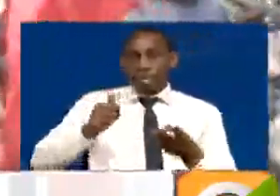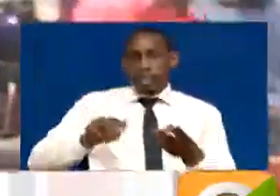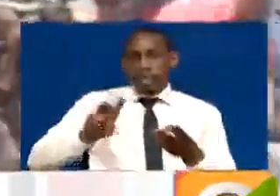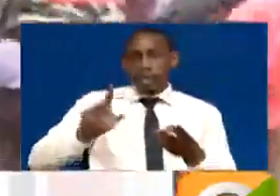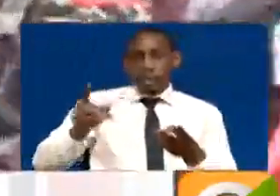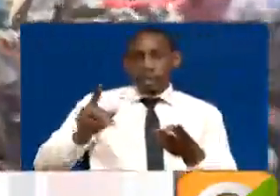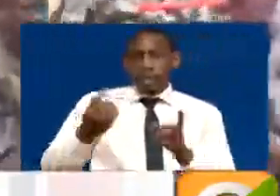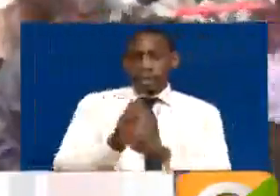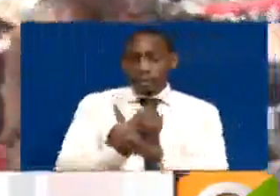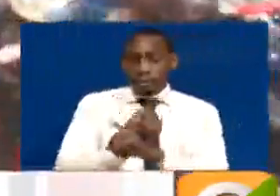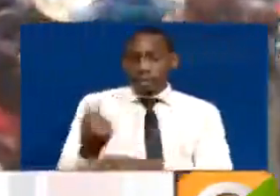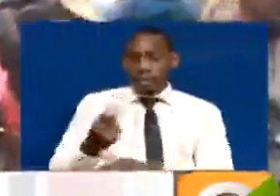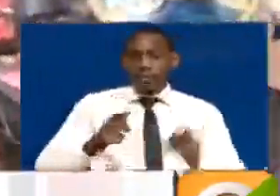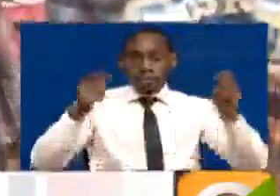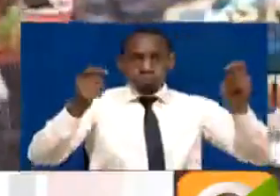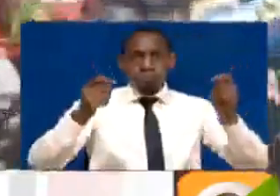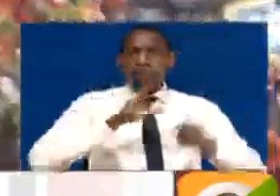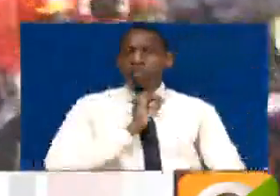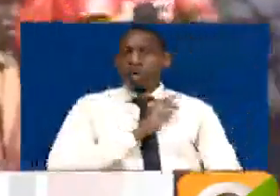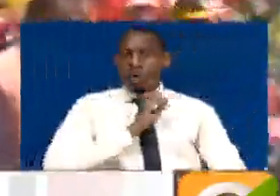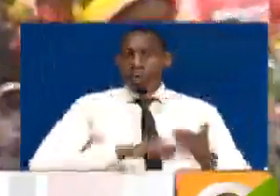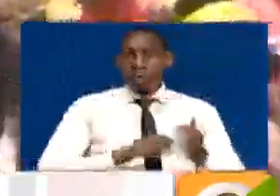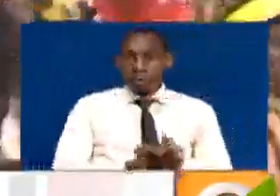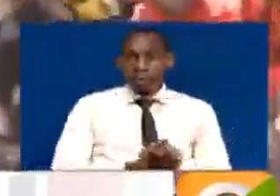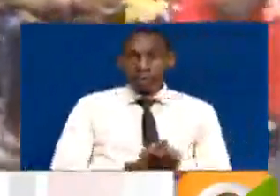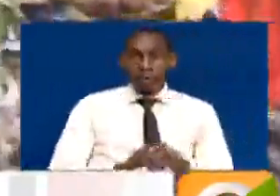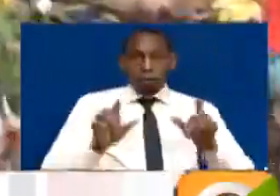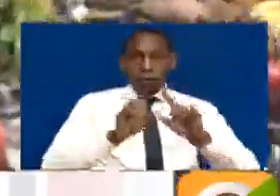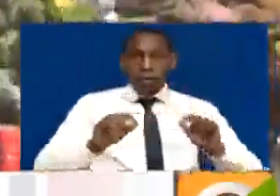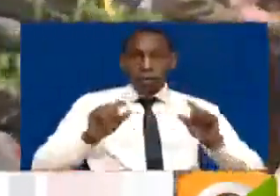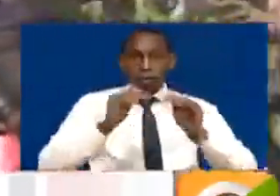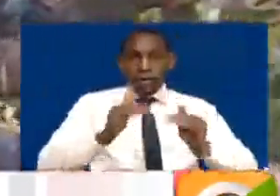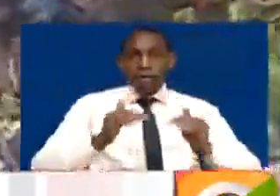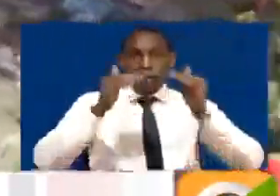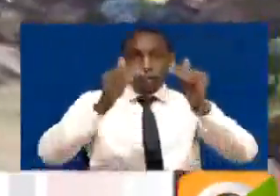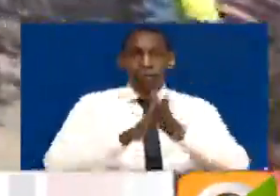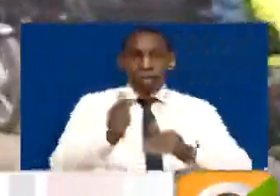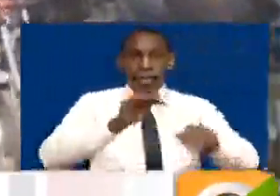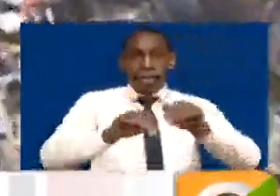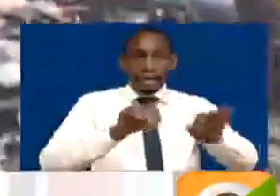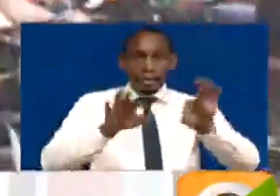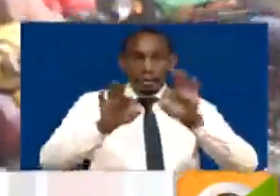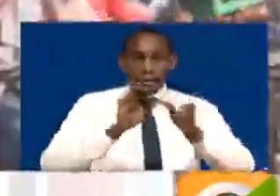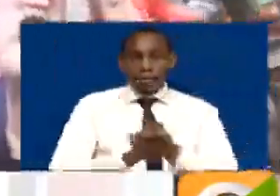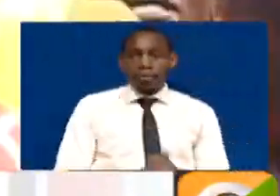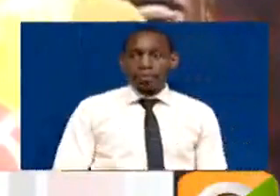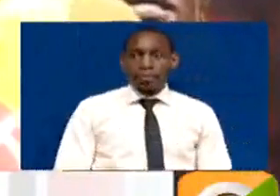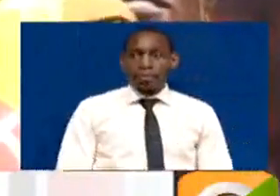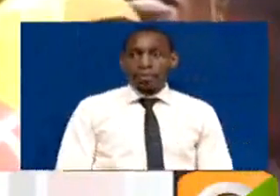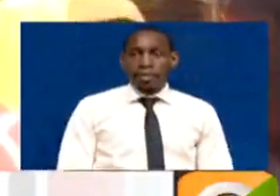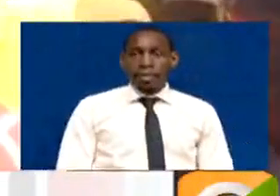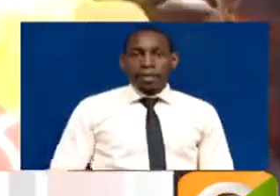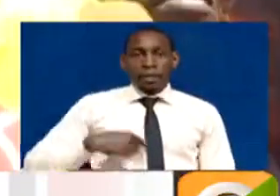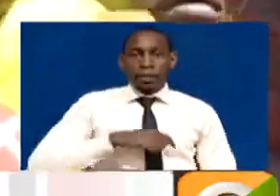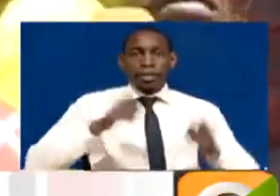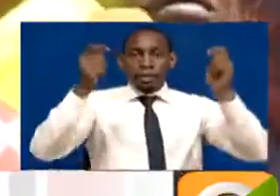Oldonyorok Nandi Kusini waliandamana kulalamikia kufuatia madai ya kuahirishwa kwa zoezi la mchujo katika wadi hiyo.